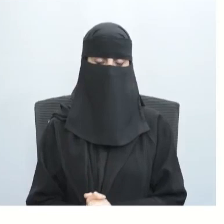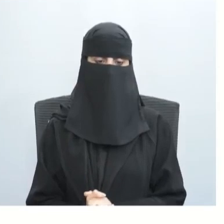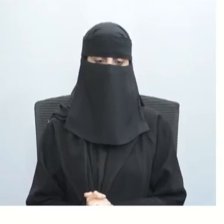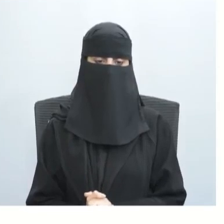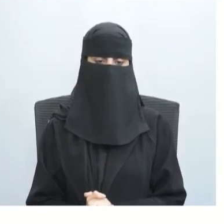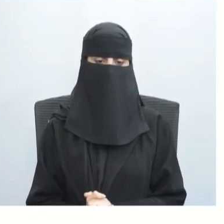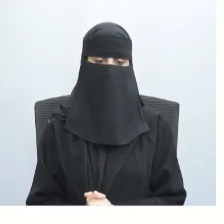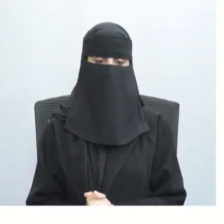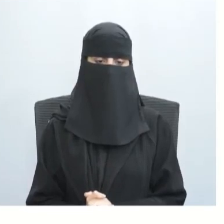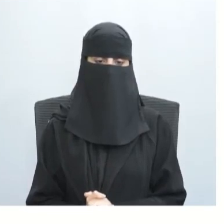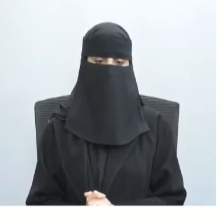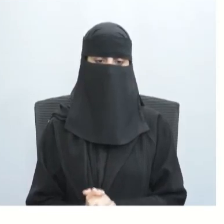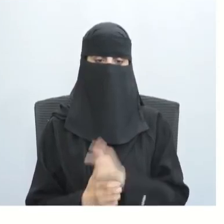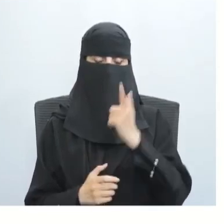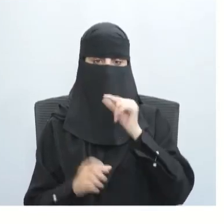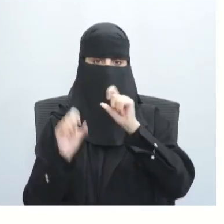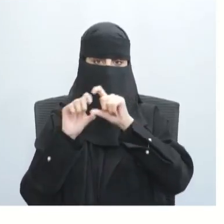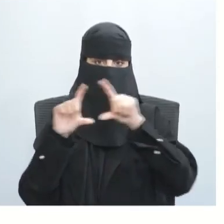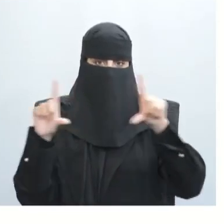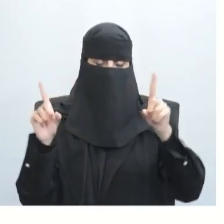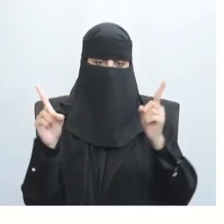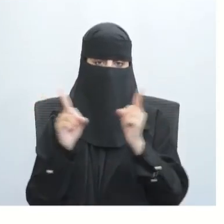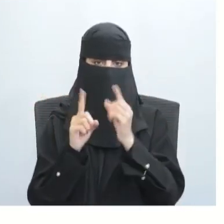في نستطيع اختيار